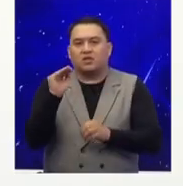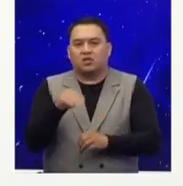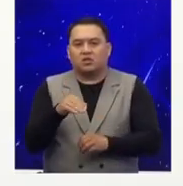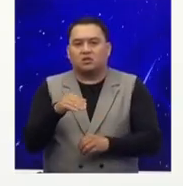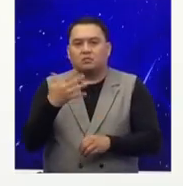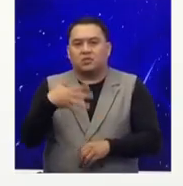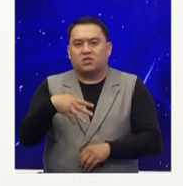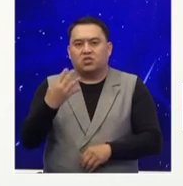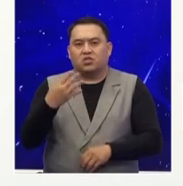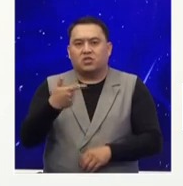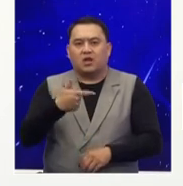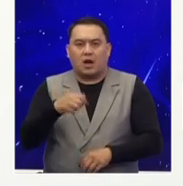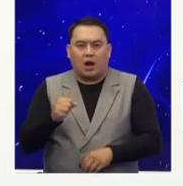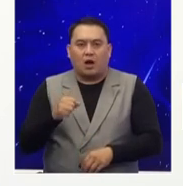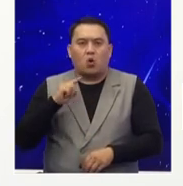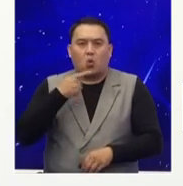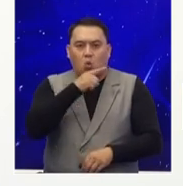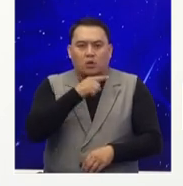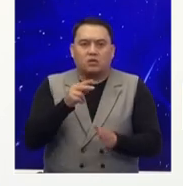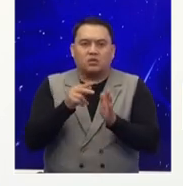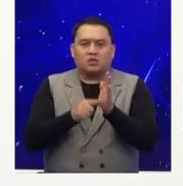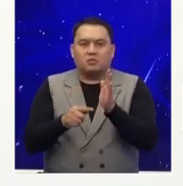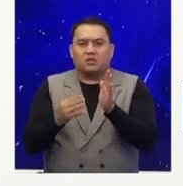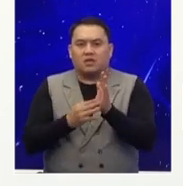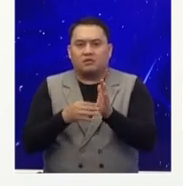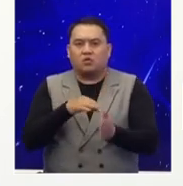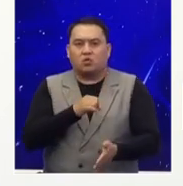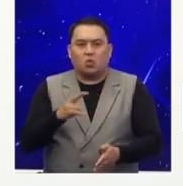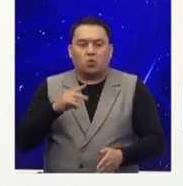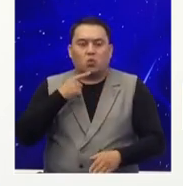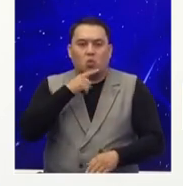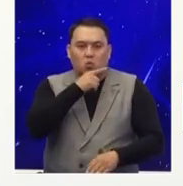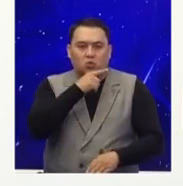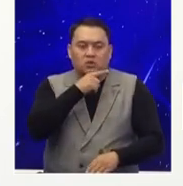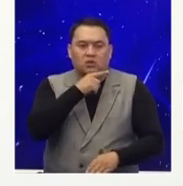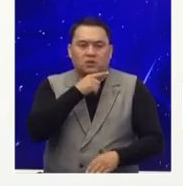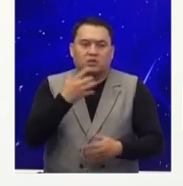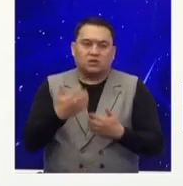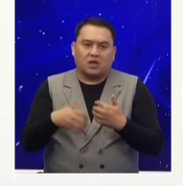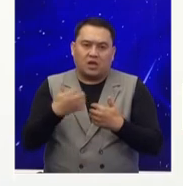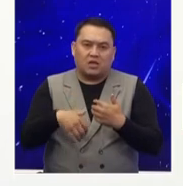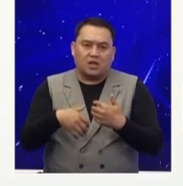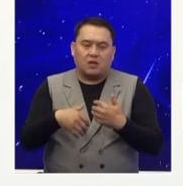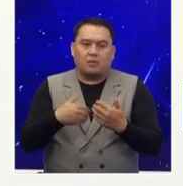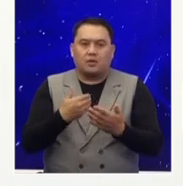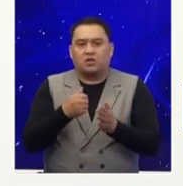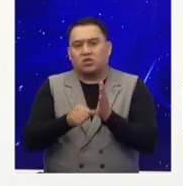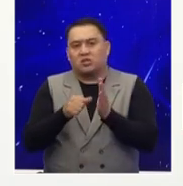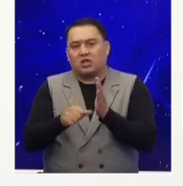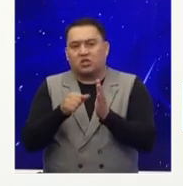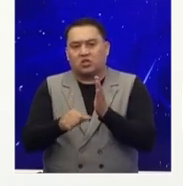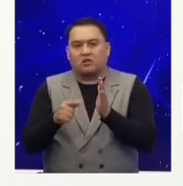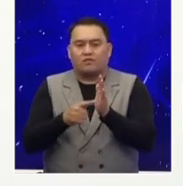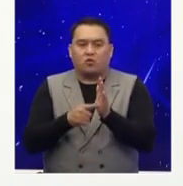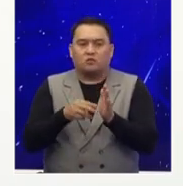54 гектара кукурузы. Получили 79 210 тонн кукурузы, ну, средний получается по